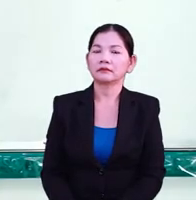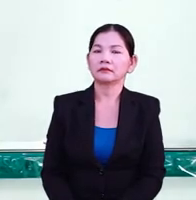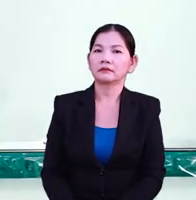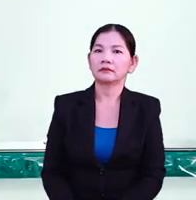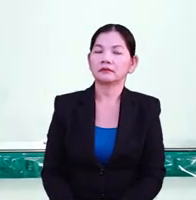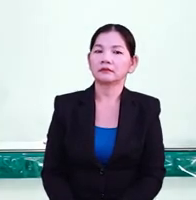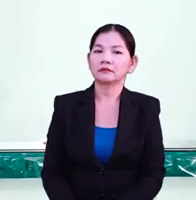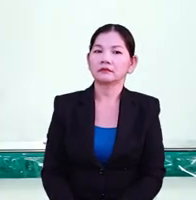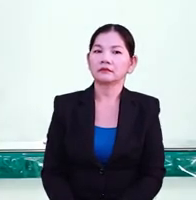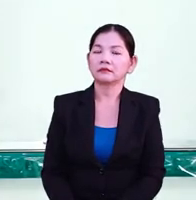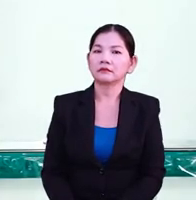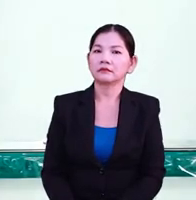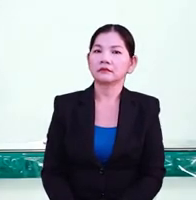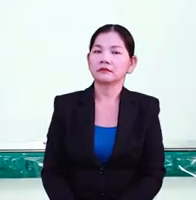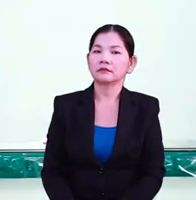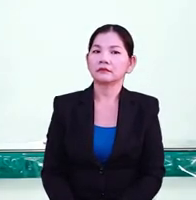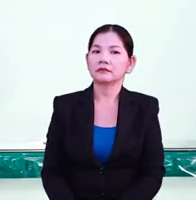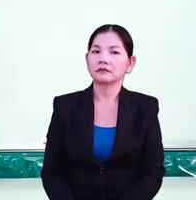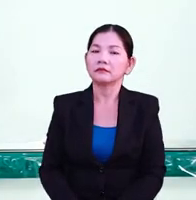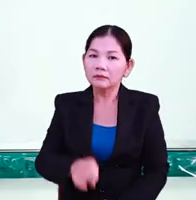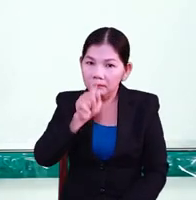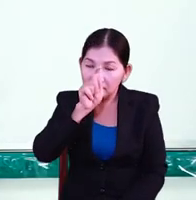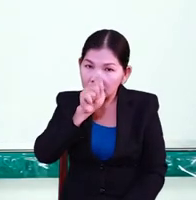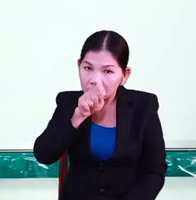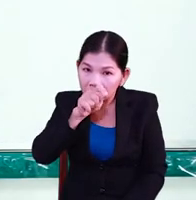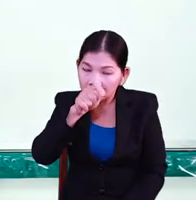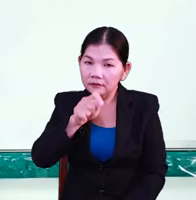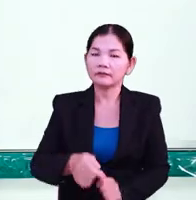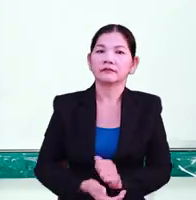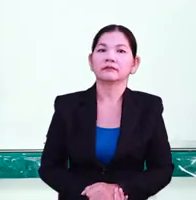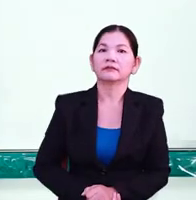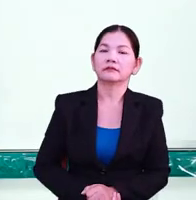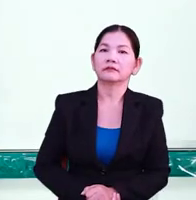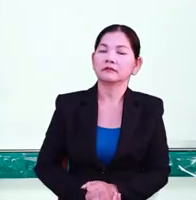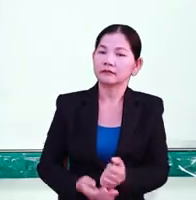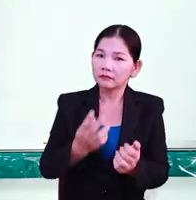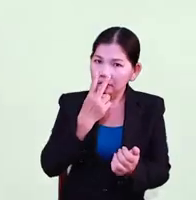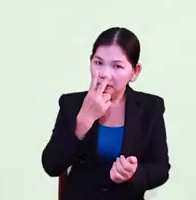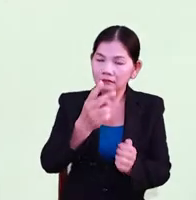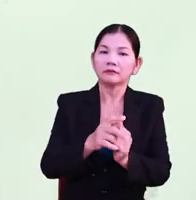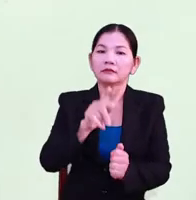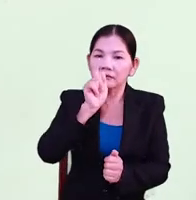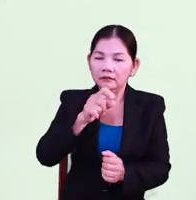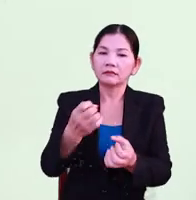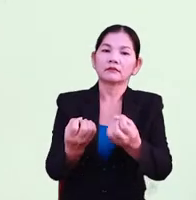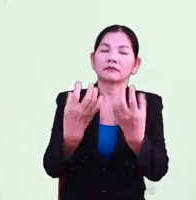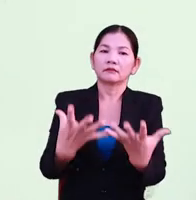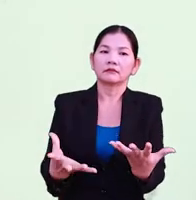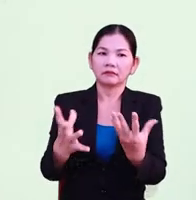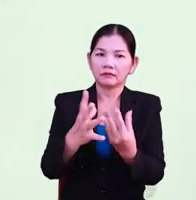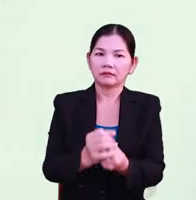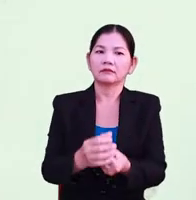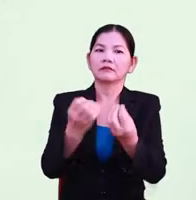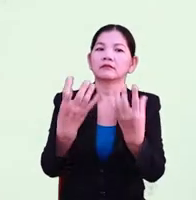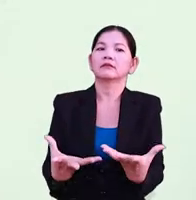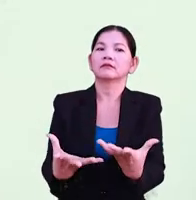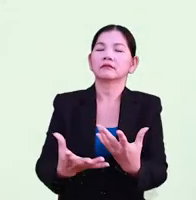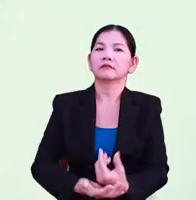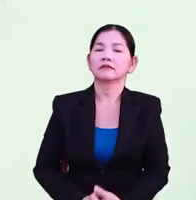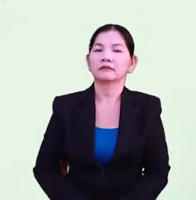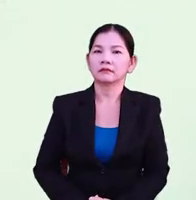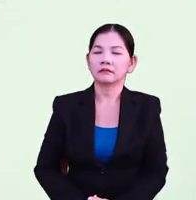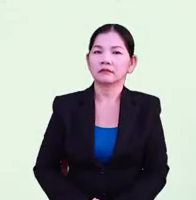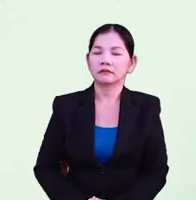รูปจ้ารูปมวนเนาะจ้าก้นก้นเมื่อเมื่อมวนเมียนจำนวนประมาณไหน